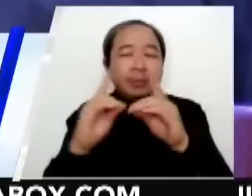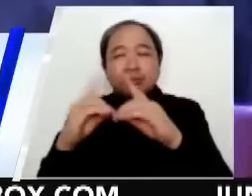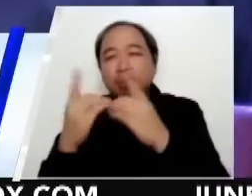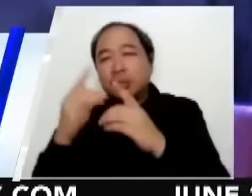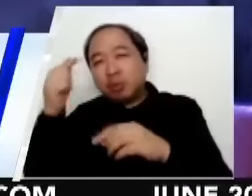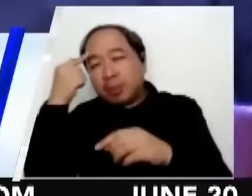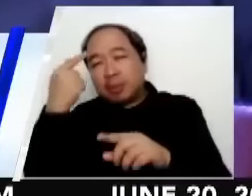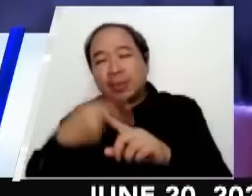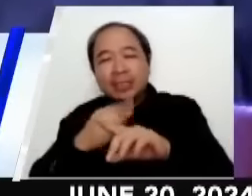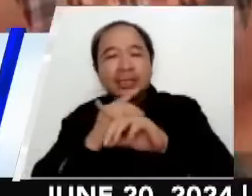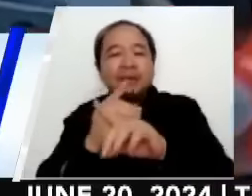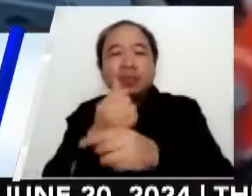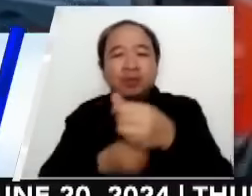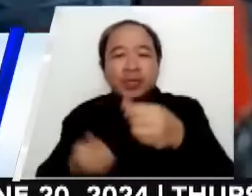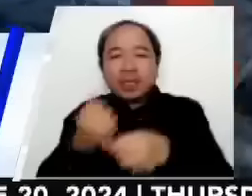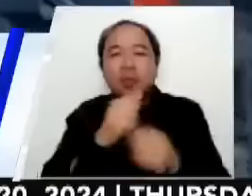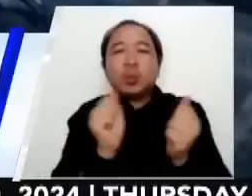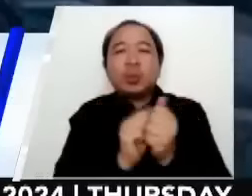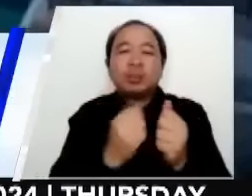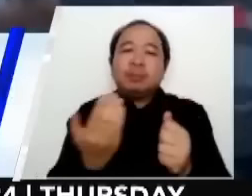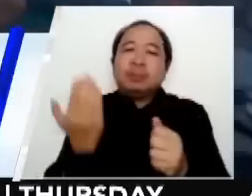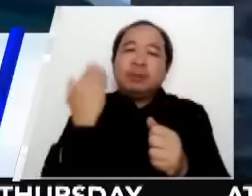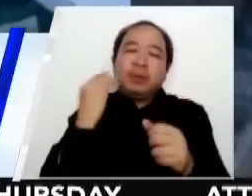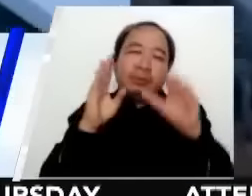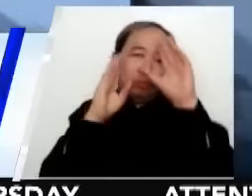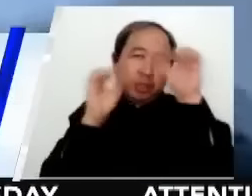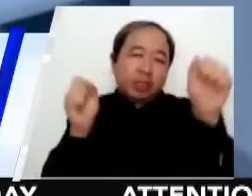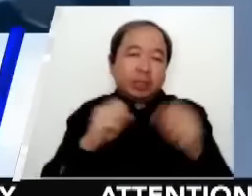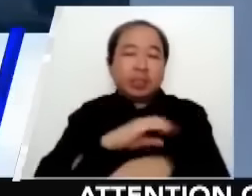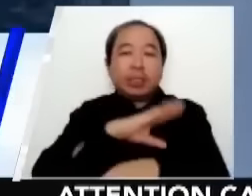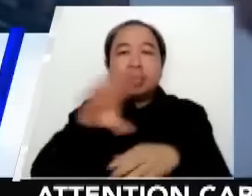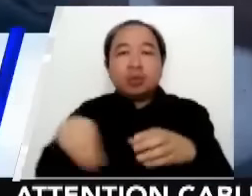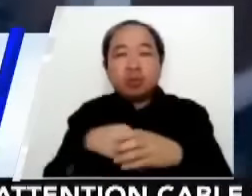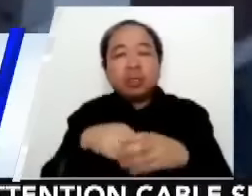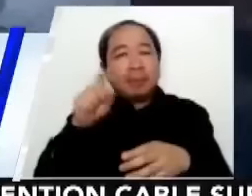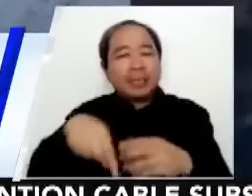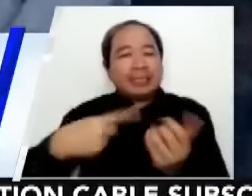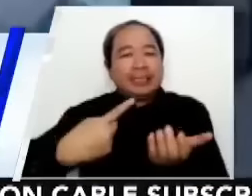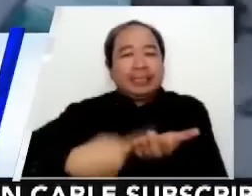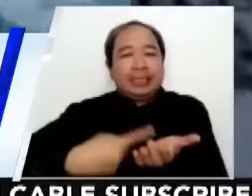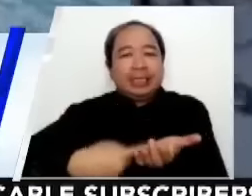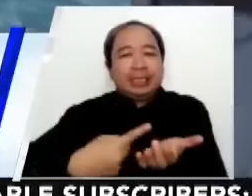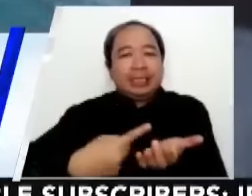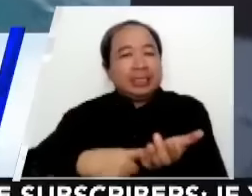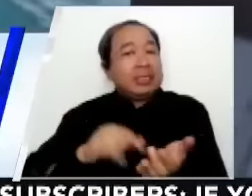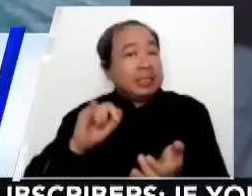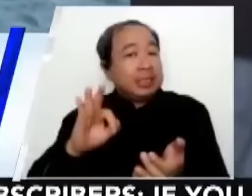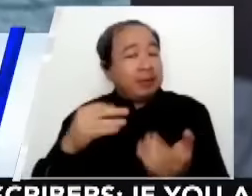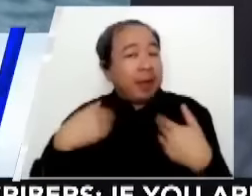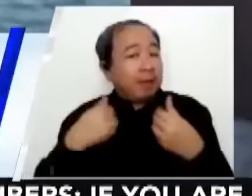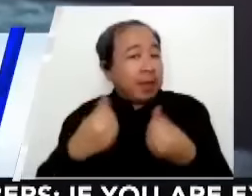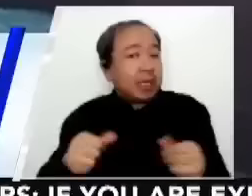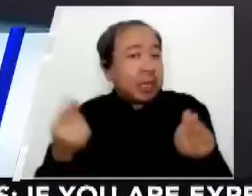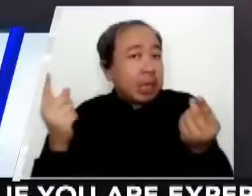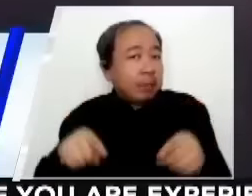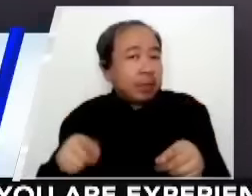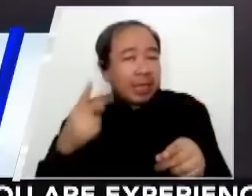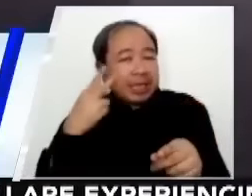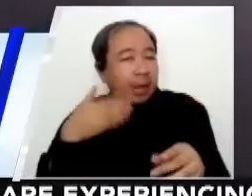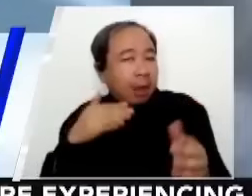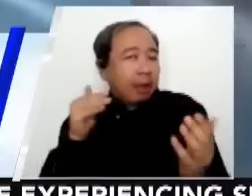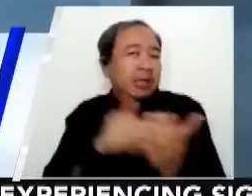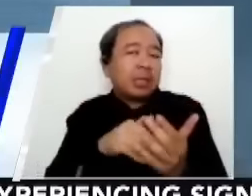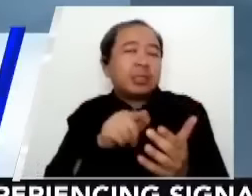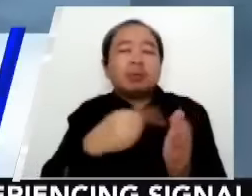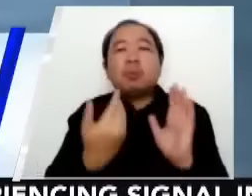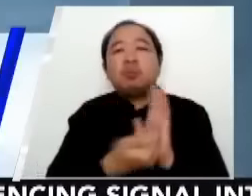dyan ang mga dating Pangulo. Kabilang sa dapat aniyang matalakay ay kung may nangyaring armed attack na isasabatayan para ipatupad